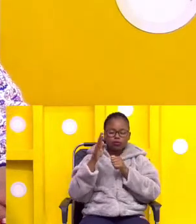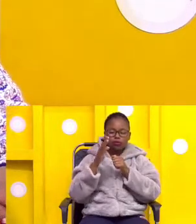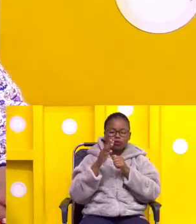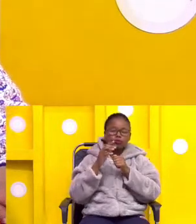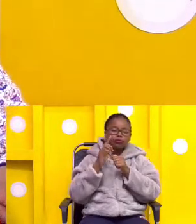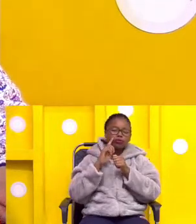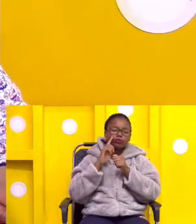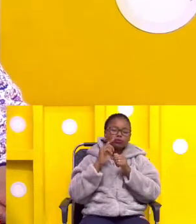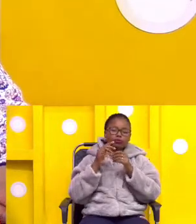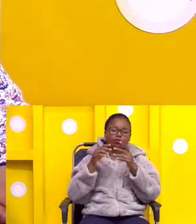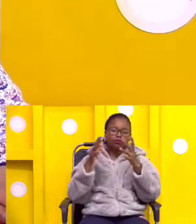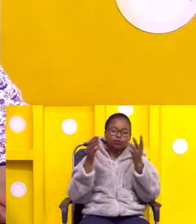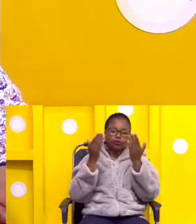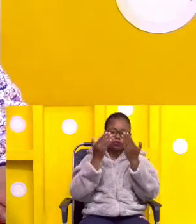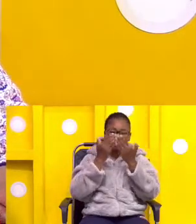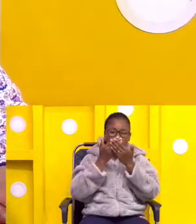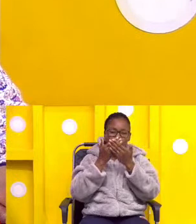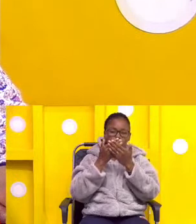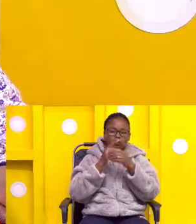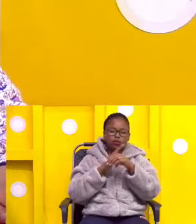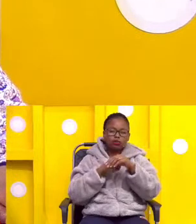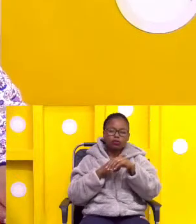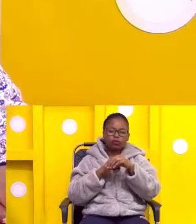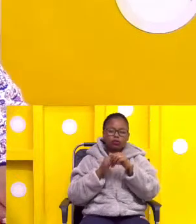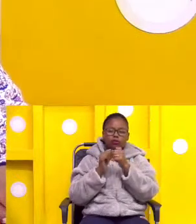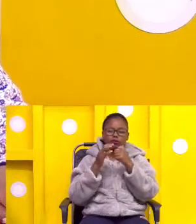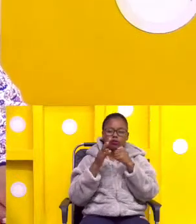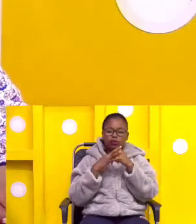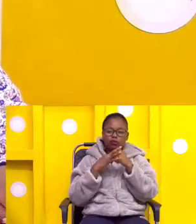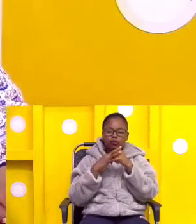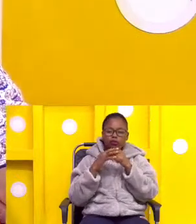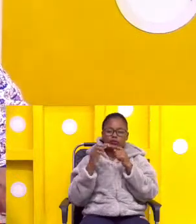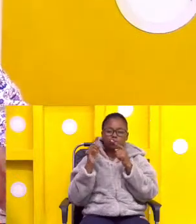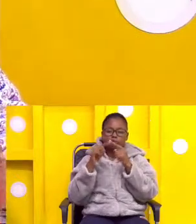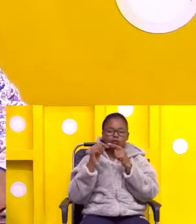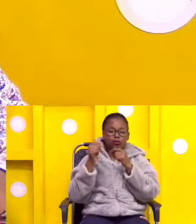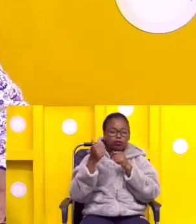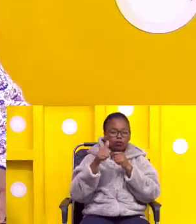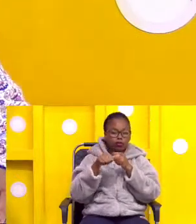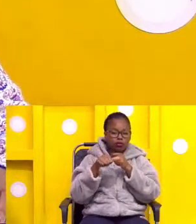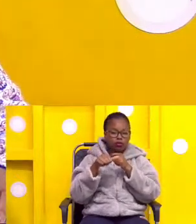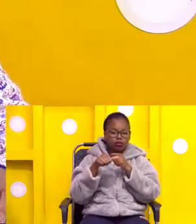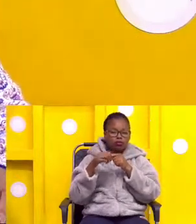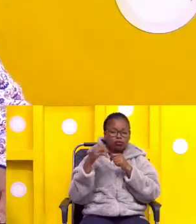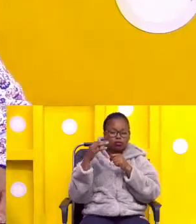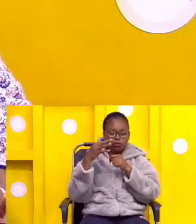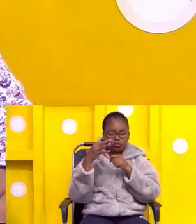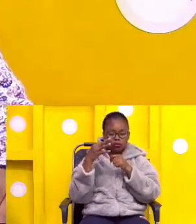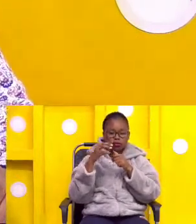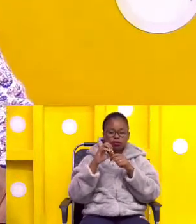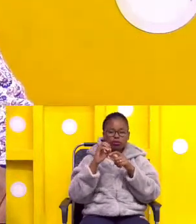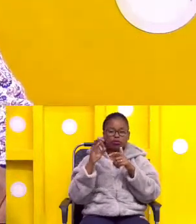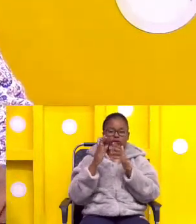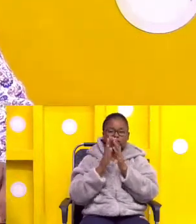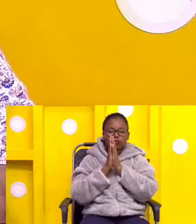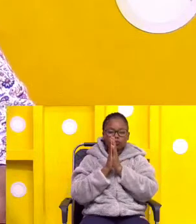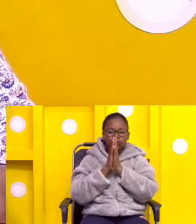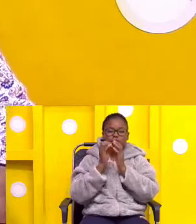ne huwaine. Idhaine lea dhaigire. Ginya dhainya. O utugataini wa